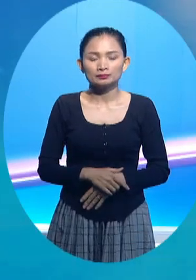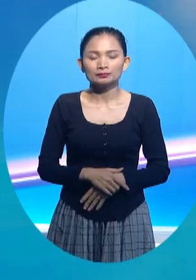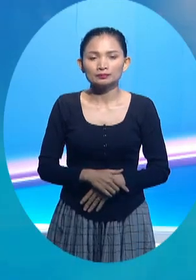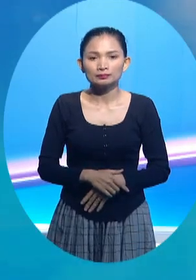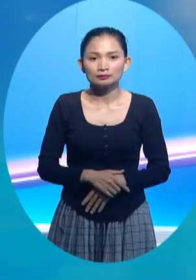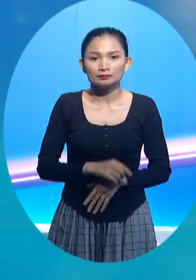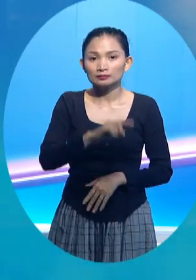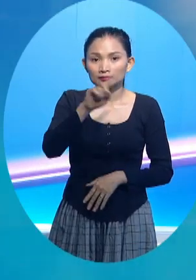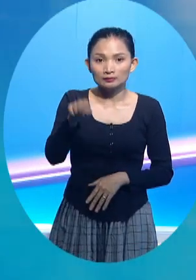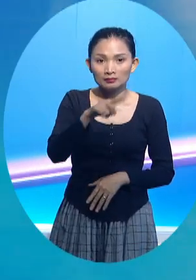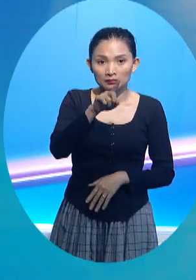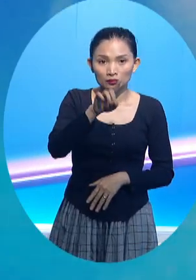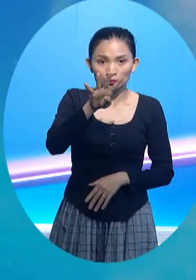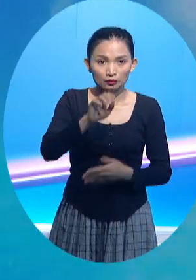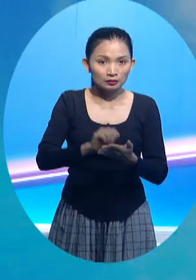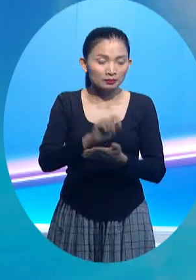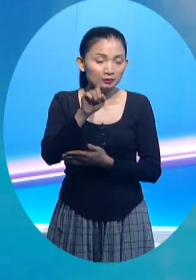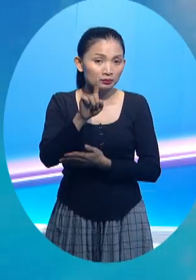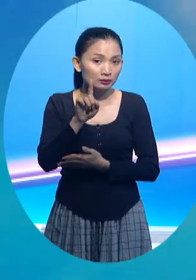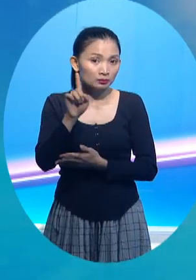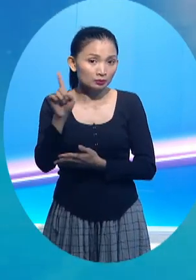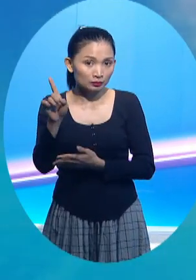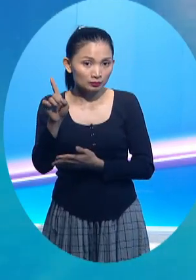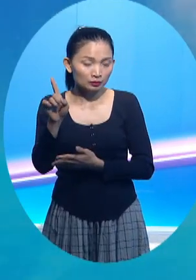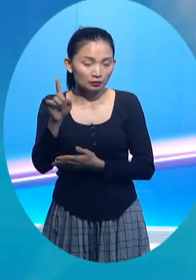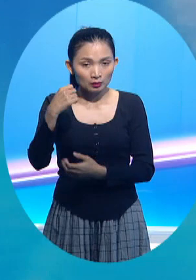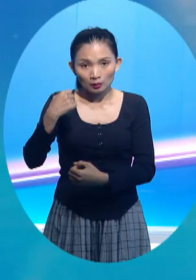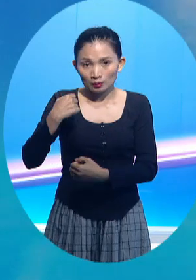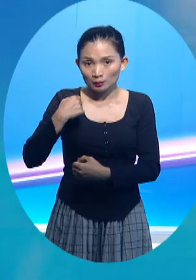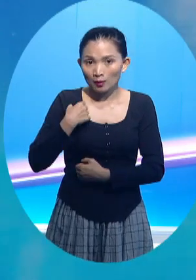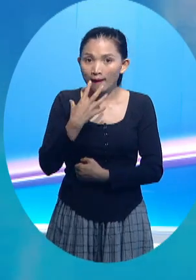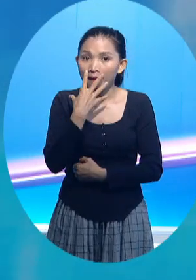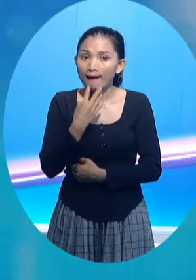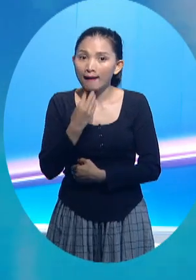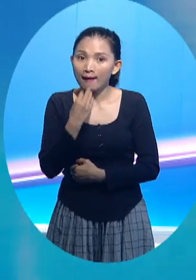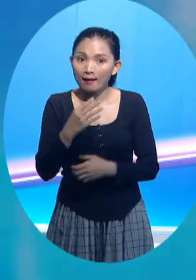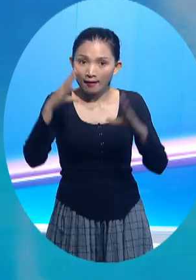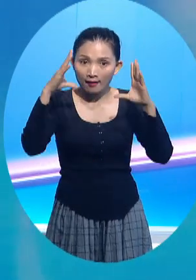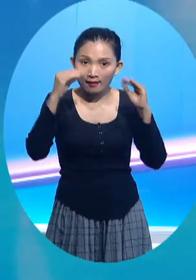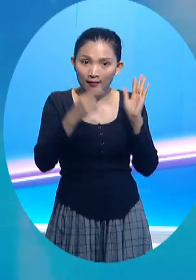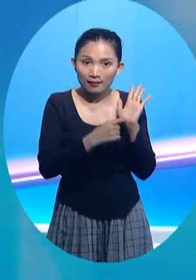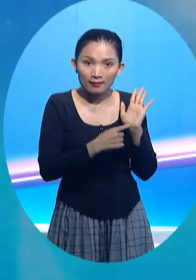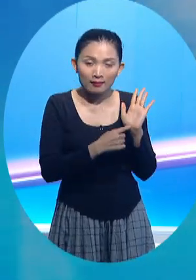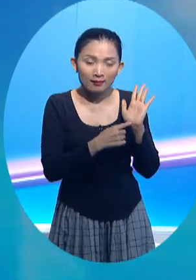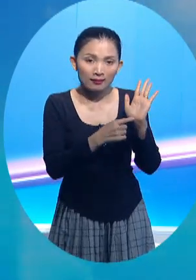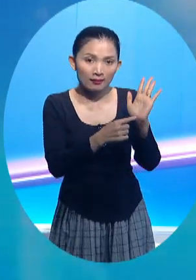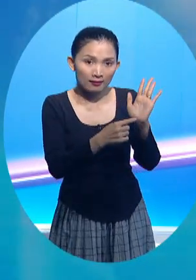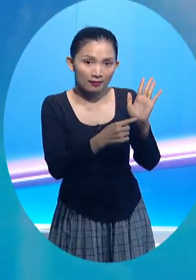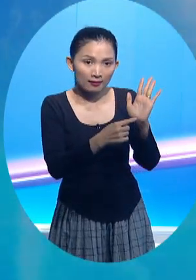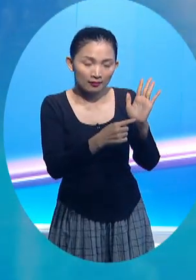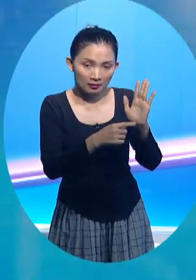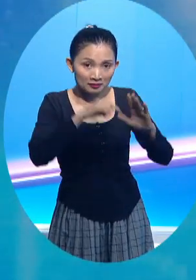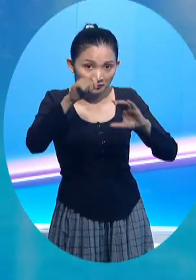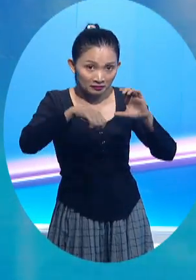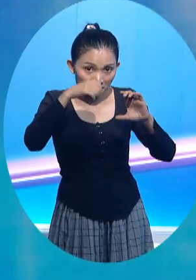Cũng trong ngày 14 tháng 11, quân đội Israel công bố video cho thấy các cuộc tấn công vào các mục tiêu của lực lượng Hezbollah ở Liban. Đoạn phim được